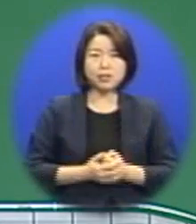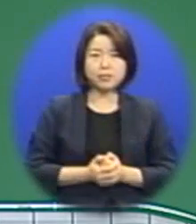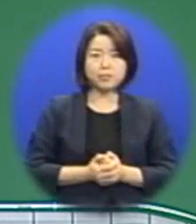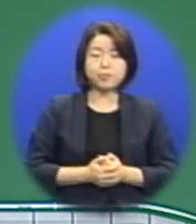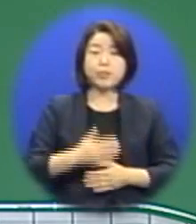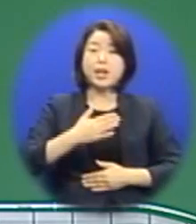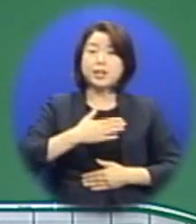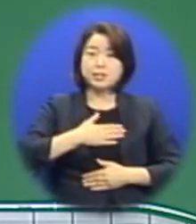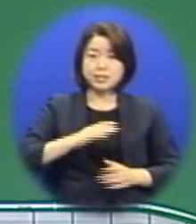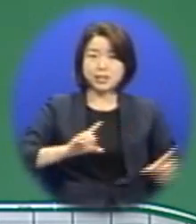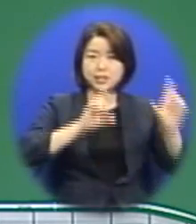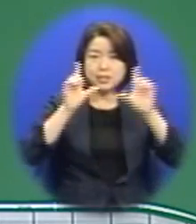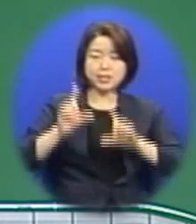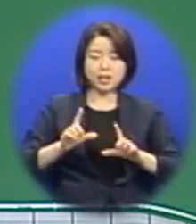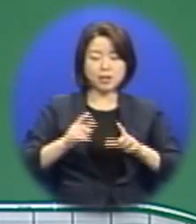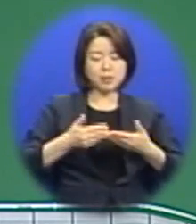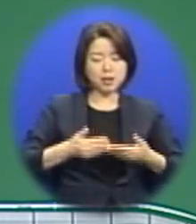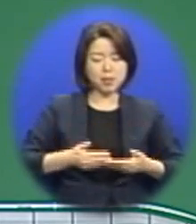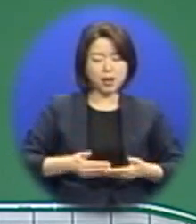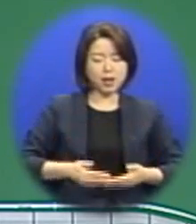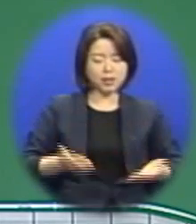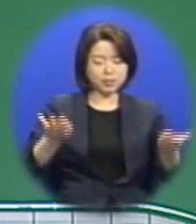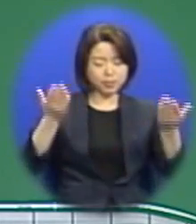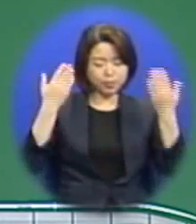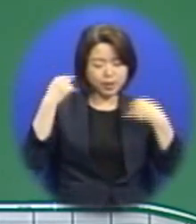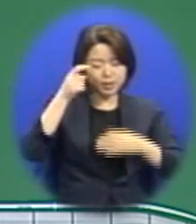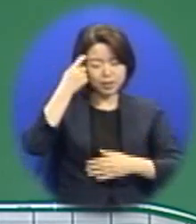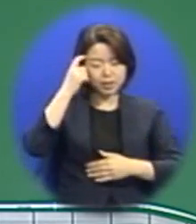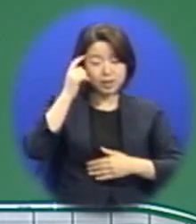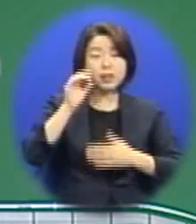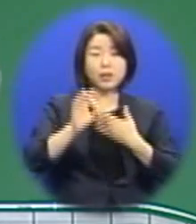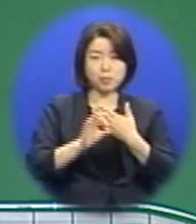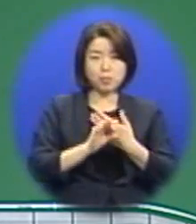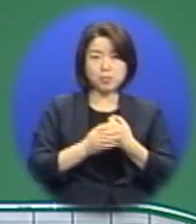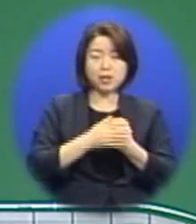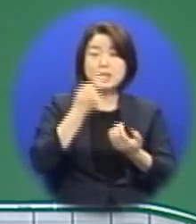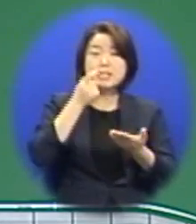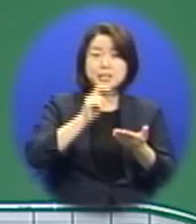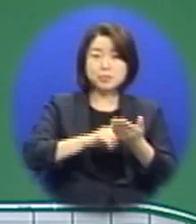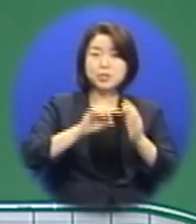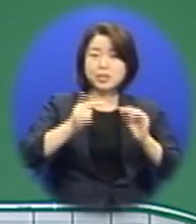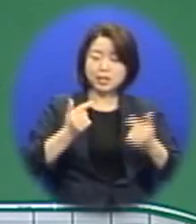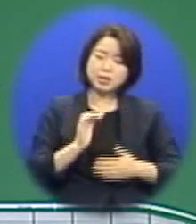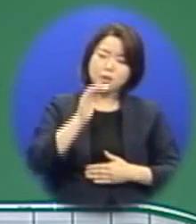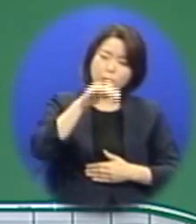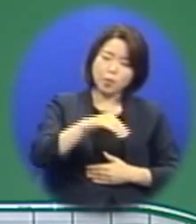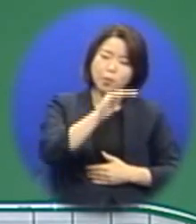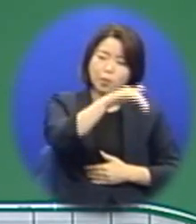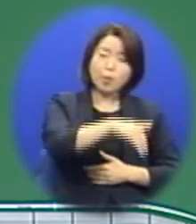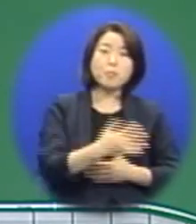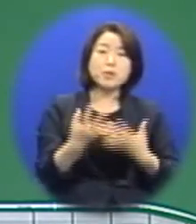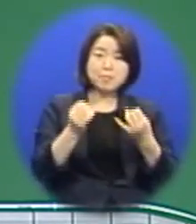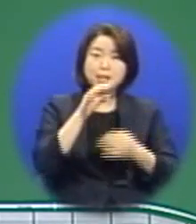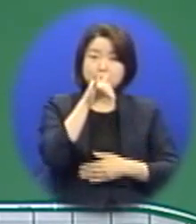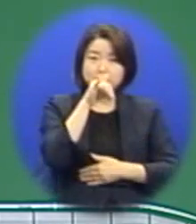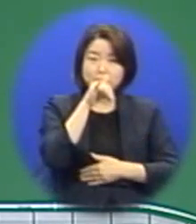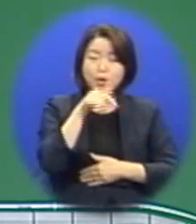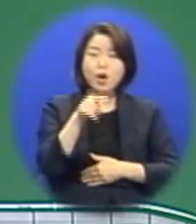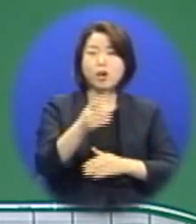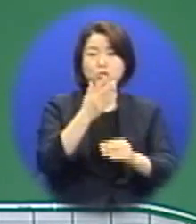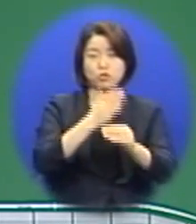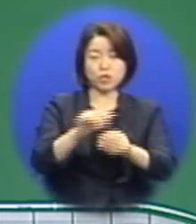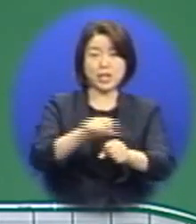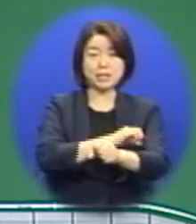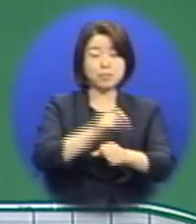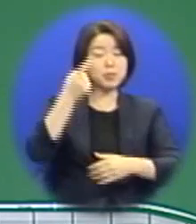제 삶을 가만히 돌아보면 쉽지 않은 고비를 지난 적이 많습니다. 그 중에 특별히